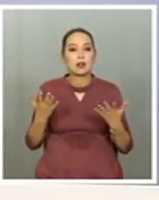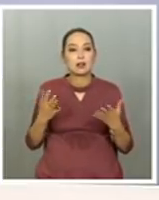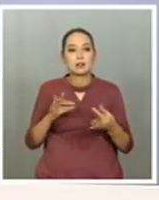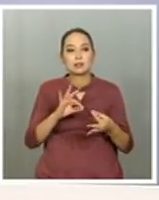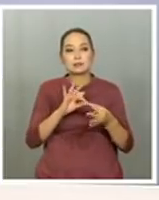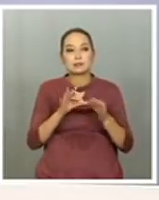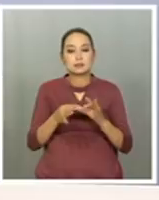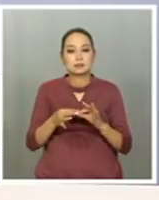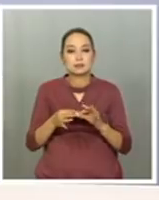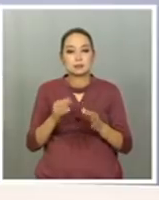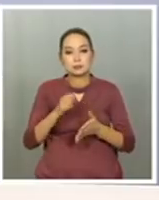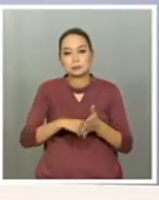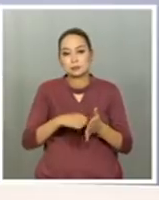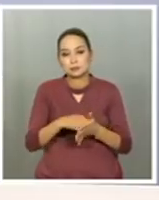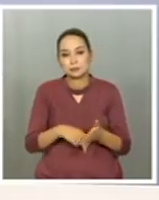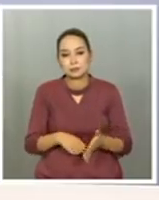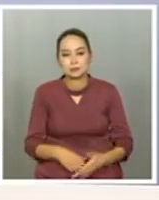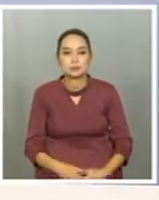қандай?